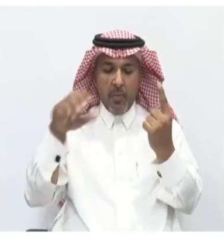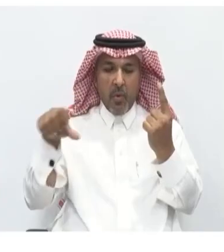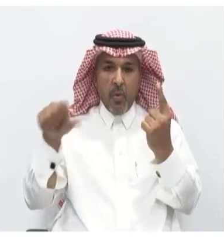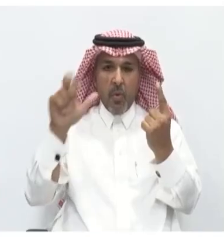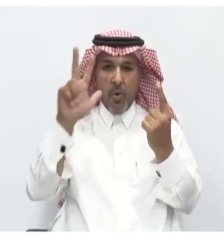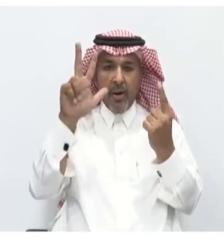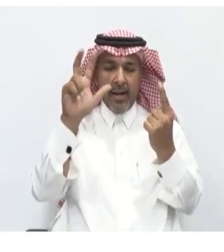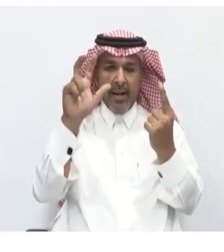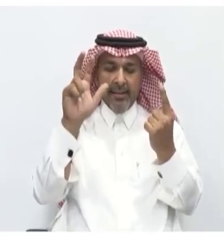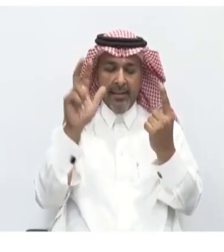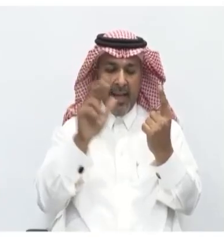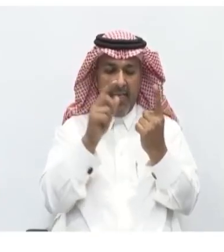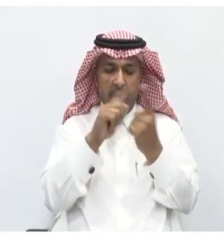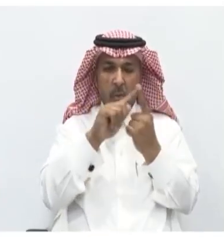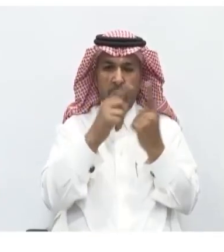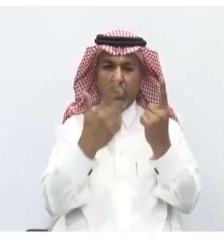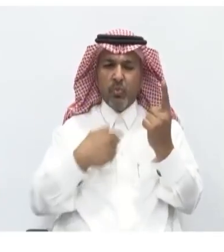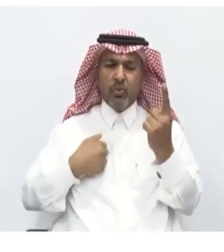النشادر